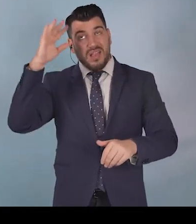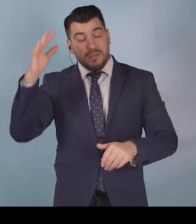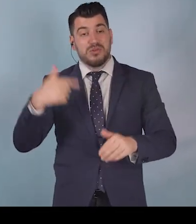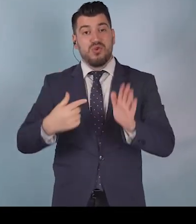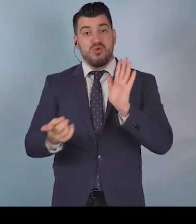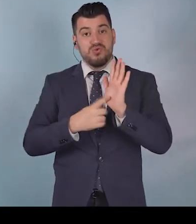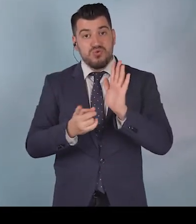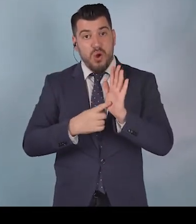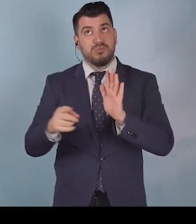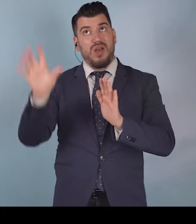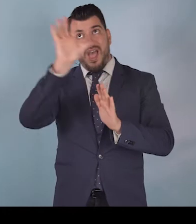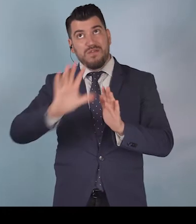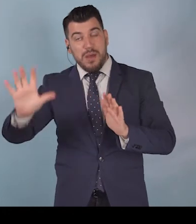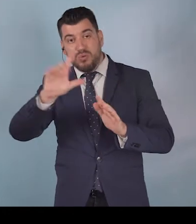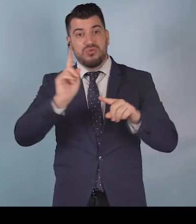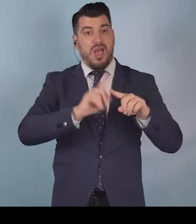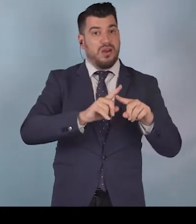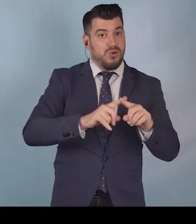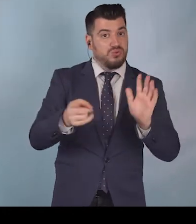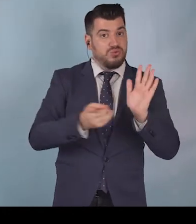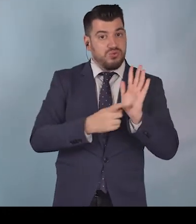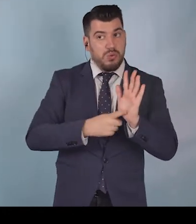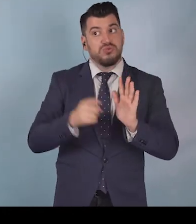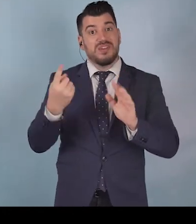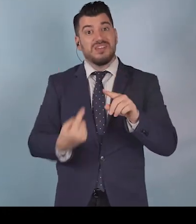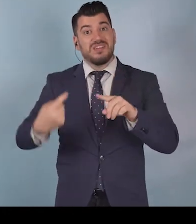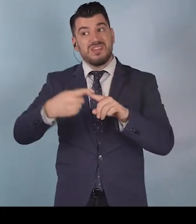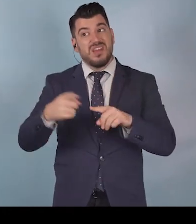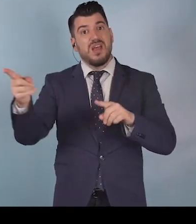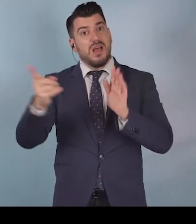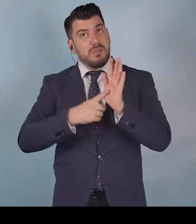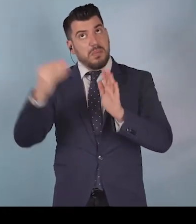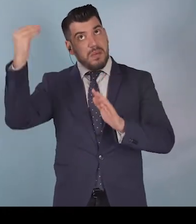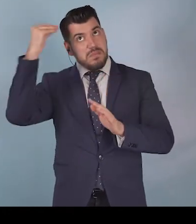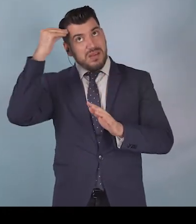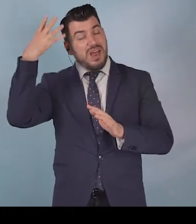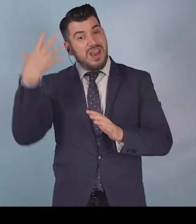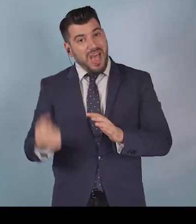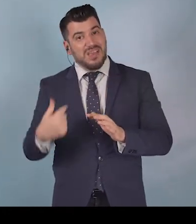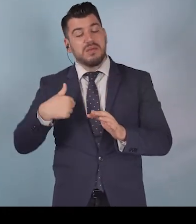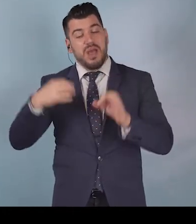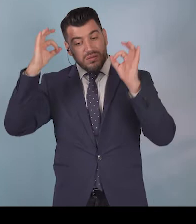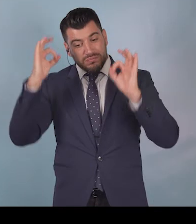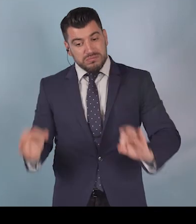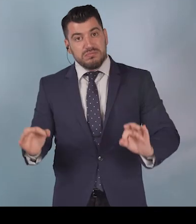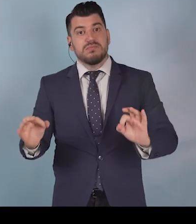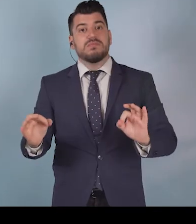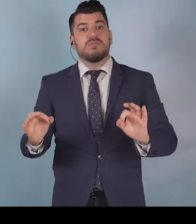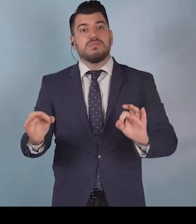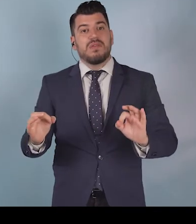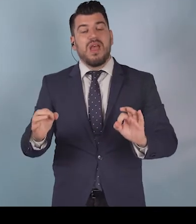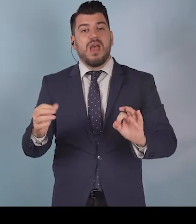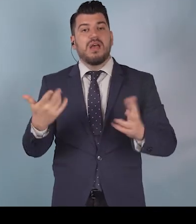ευρωπαϊκούς και τους ελληνικούς, αλλά πάνω απ' όλα να έχει μια αίσθηση πανανθρώπινων αξιών. Αν δεν την έχει, θα αντιμετωπιστεί αναλόγως.